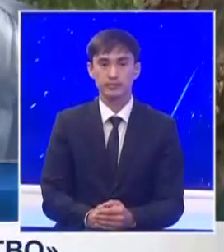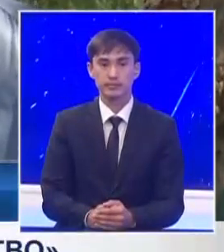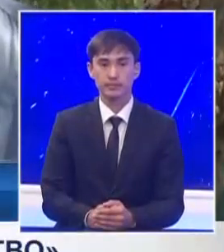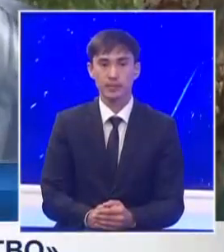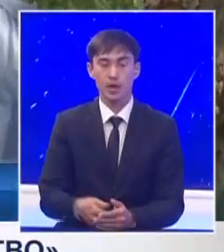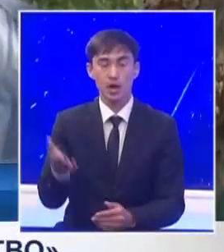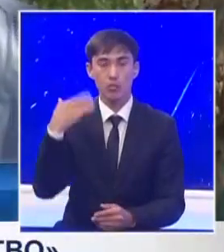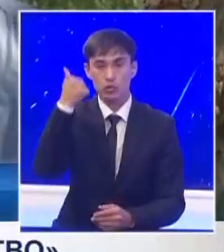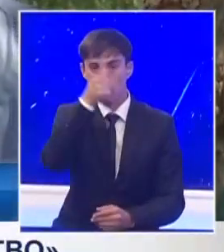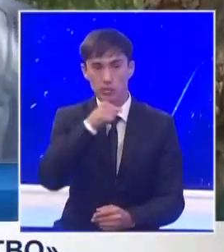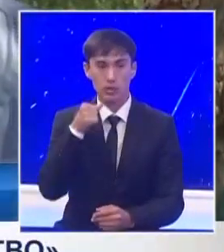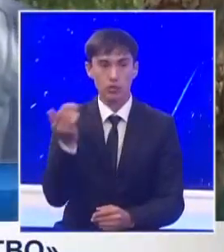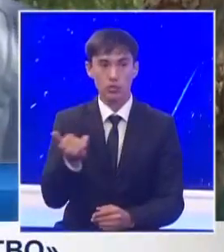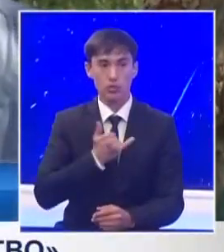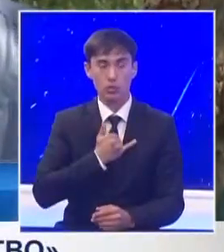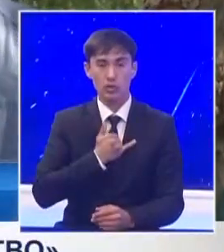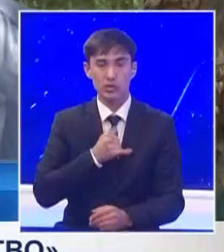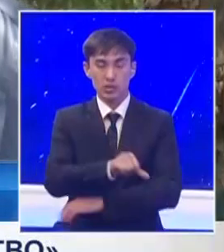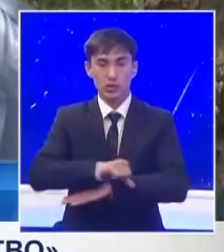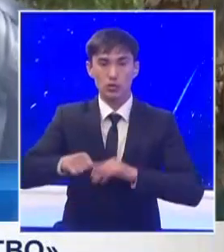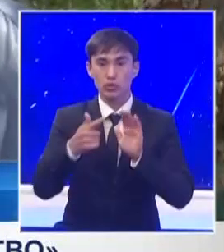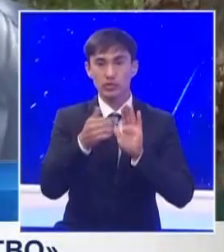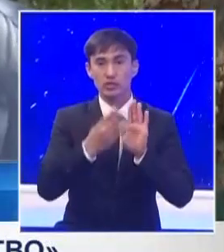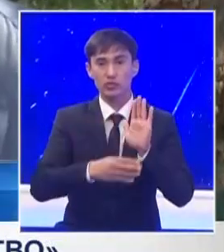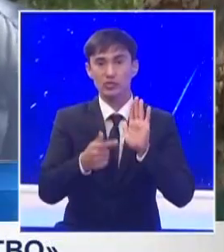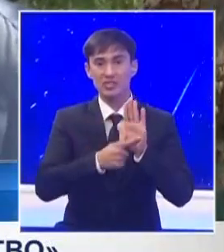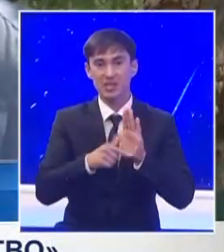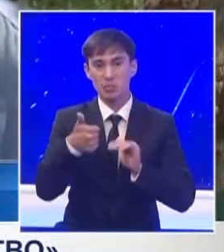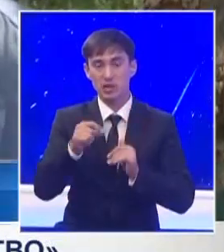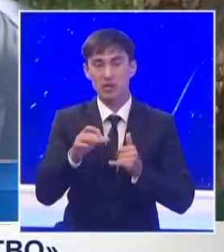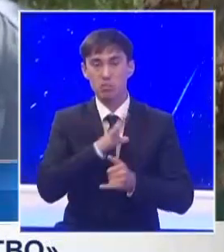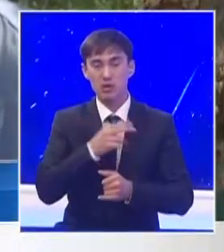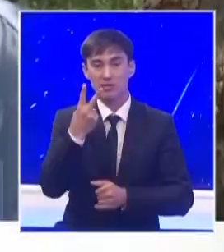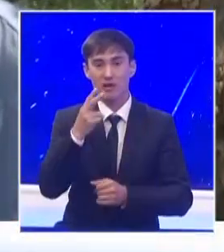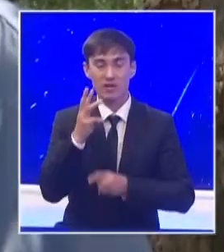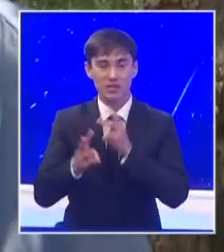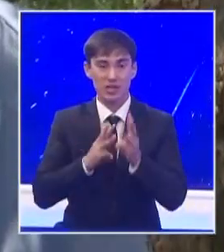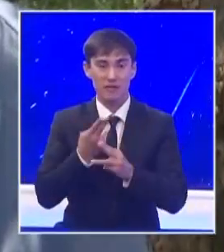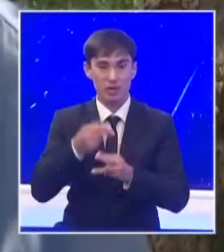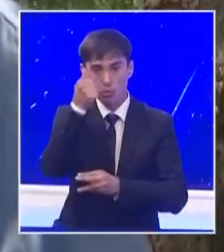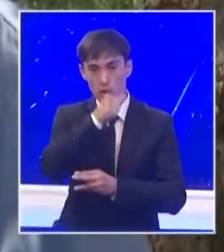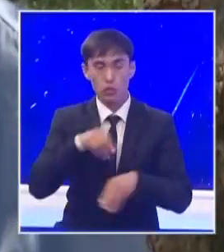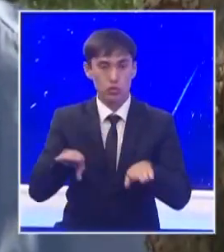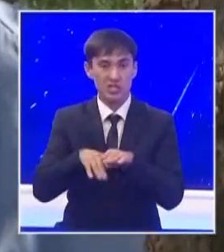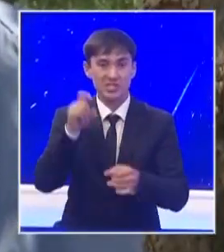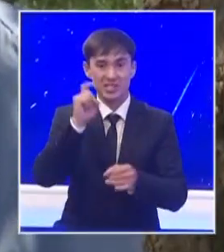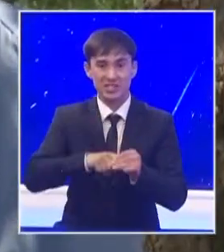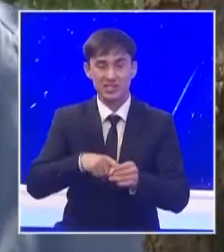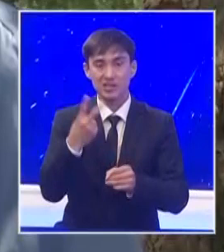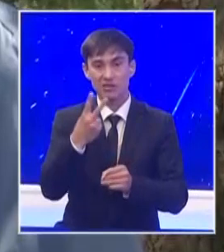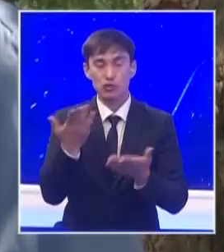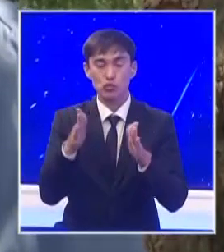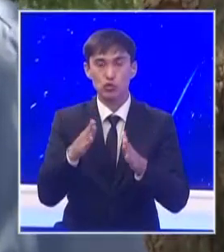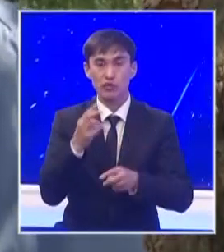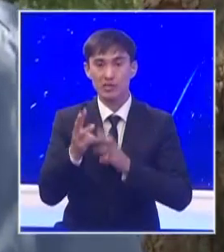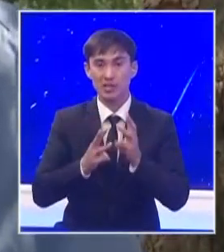В прошлом году у нас на территории 97 гектаров произошло 2 возгорания. И уже в этом году также зарегистрировано 2